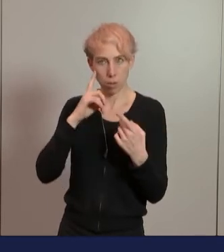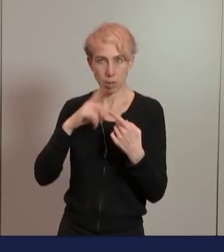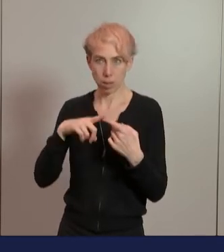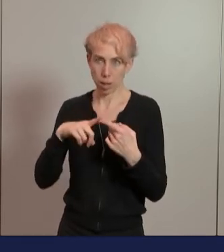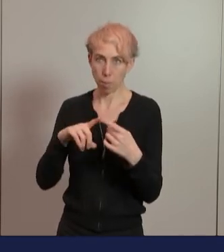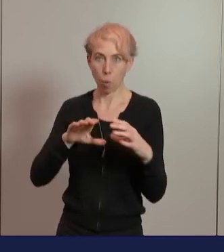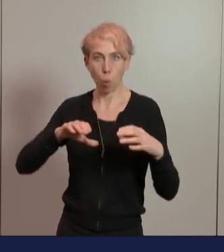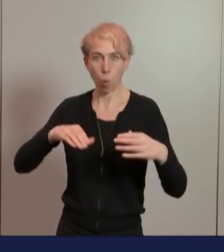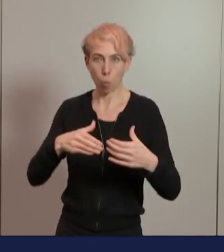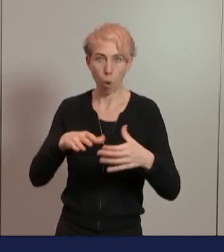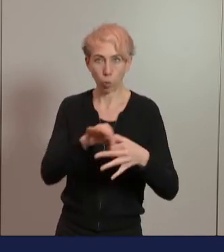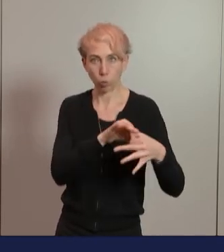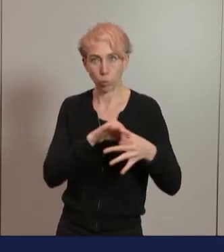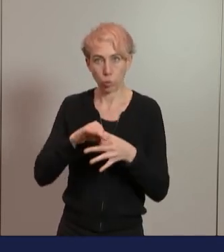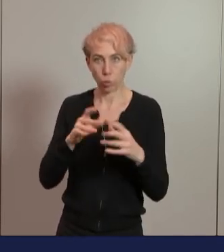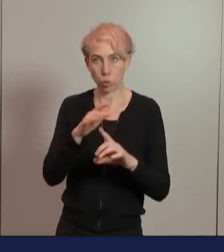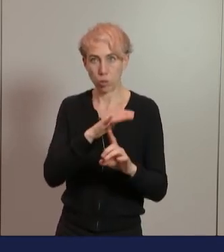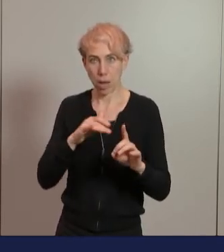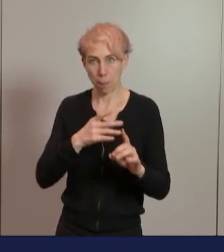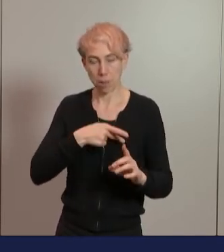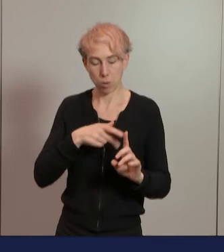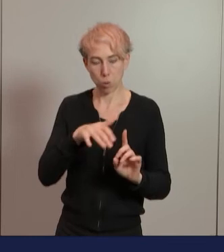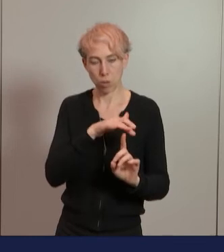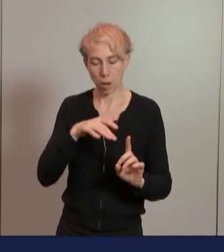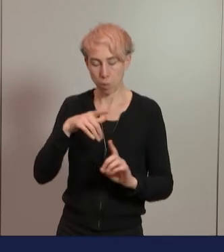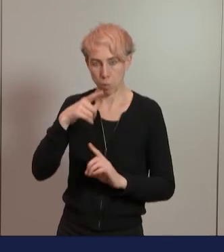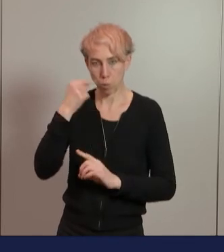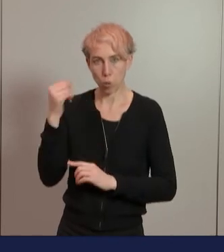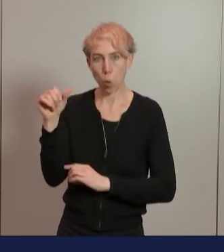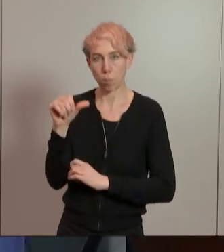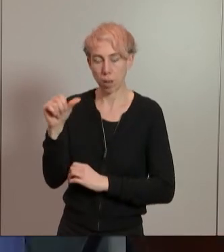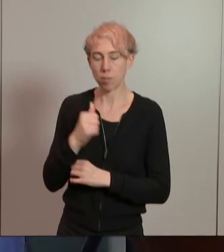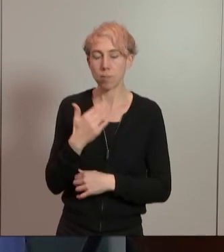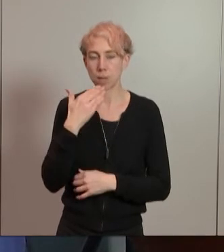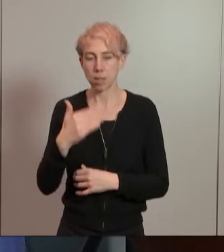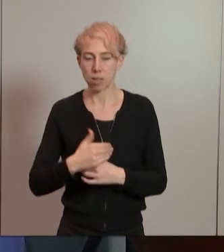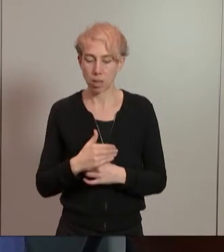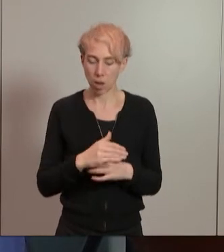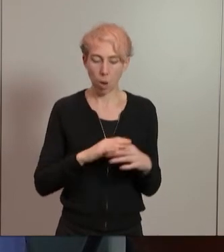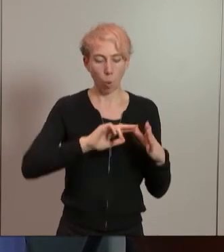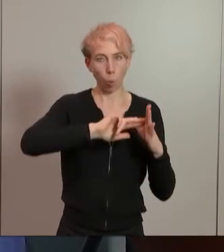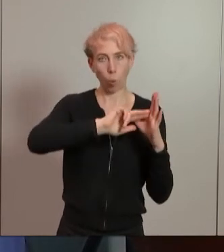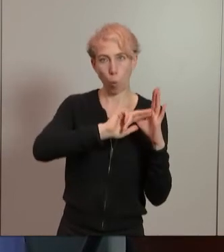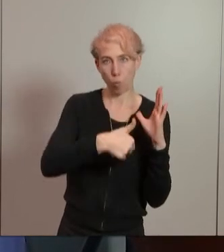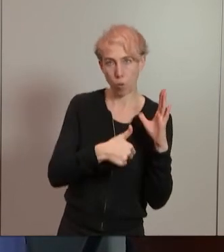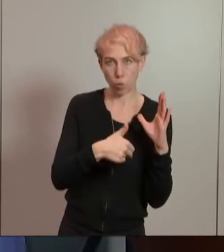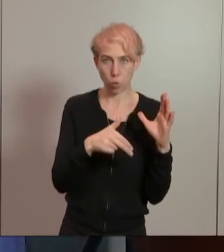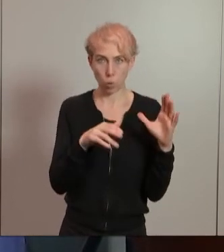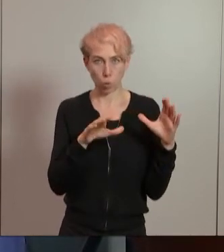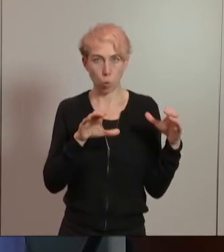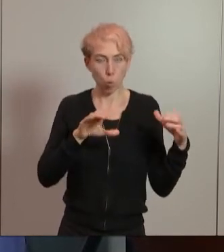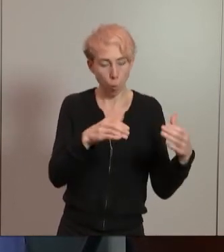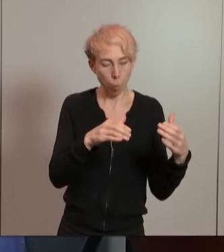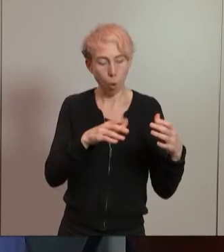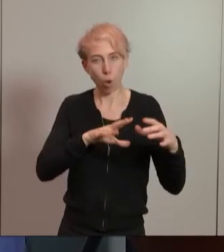et médico-sociale, COPAVI. Monsieur Audubert. Merci. La convention constitutive du groupement de coopération sociale